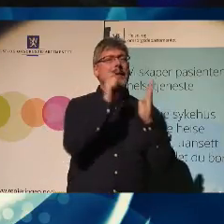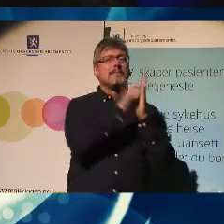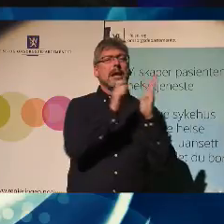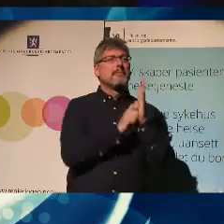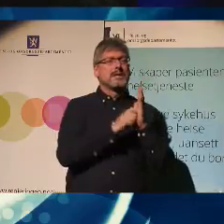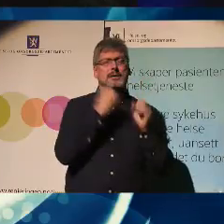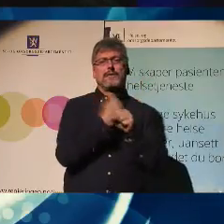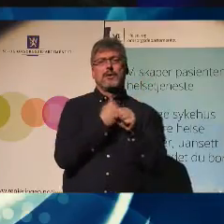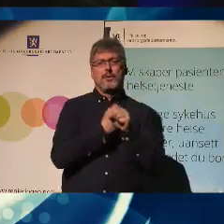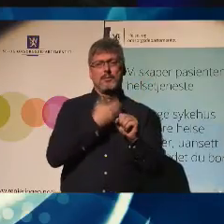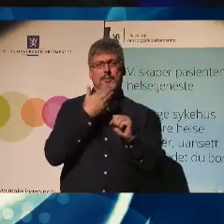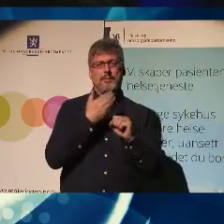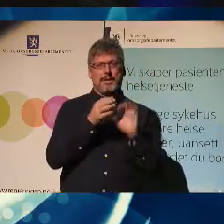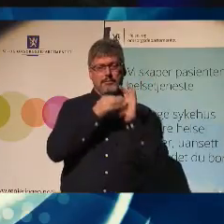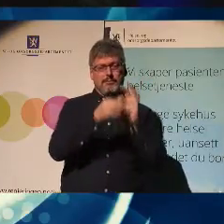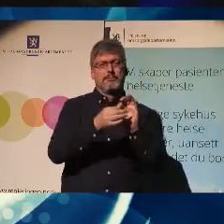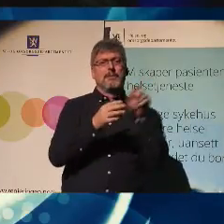med ledelse.